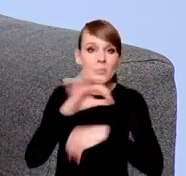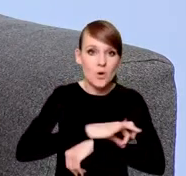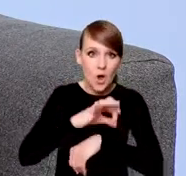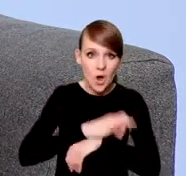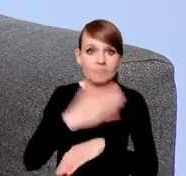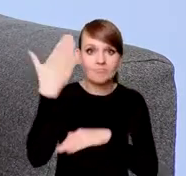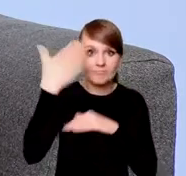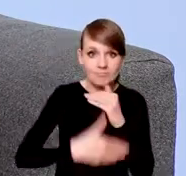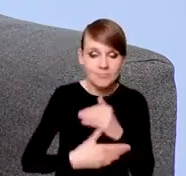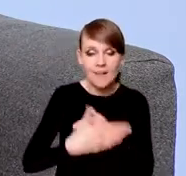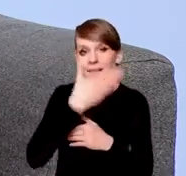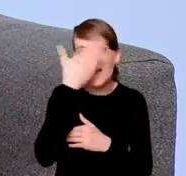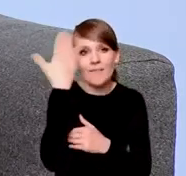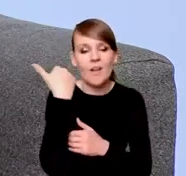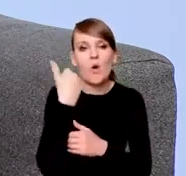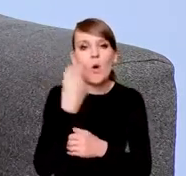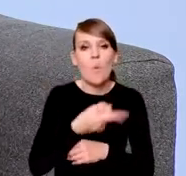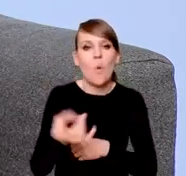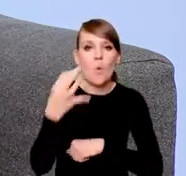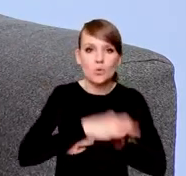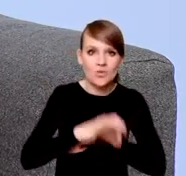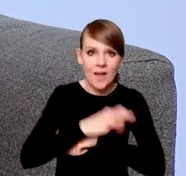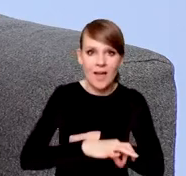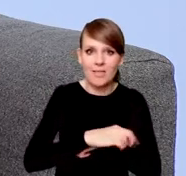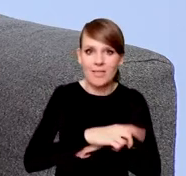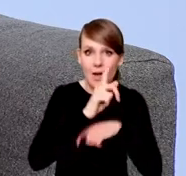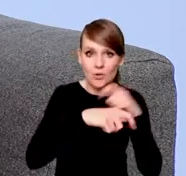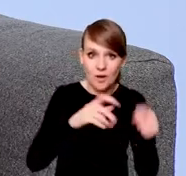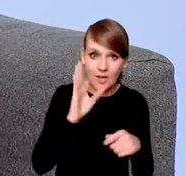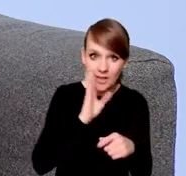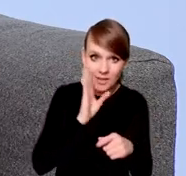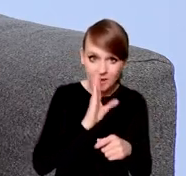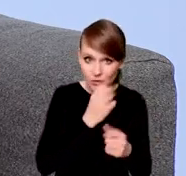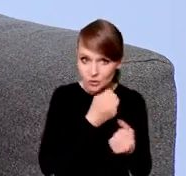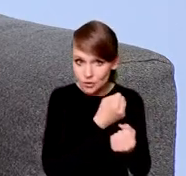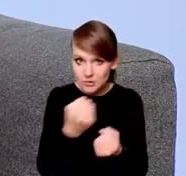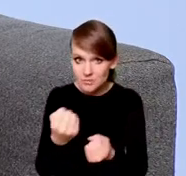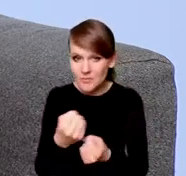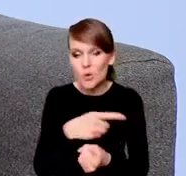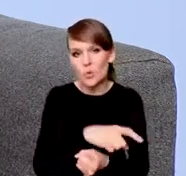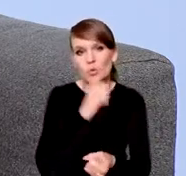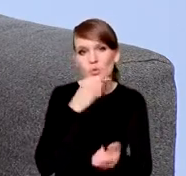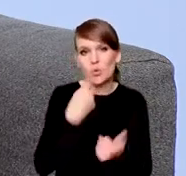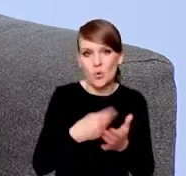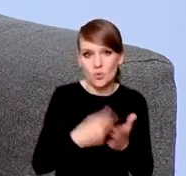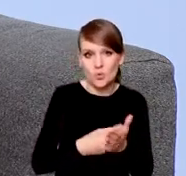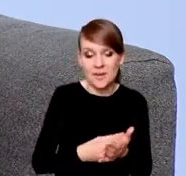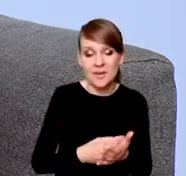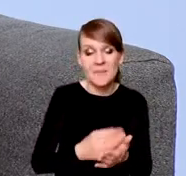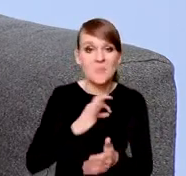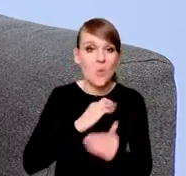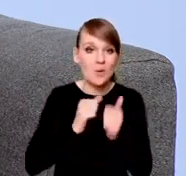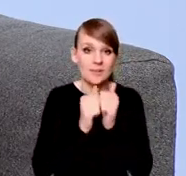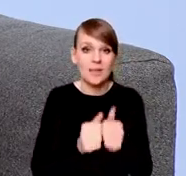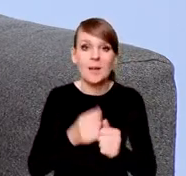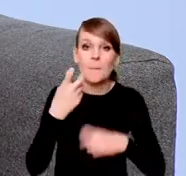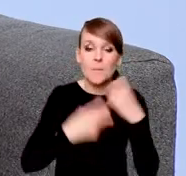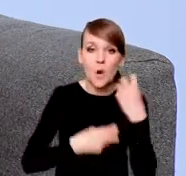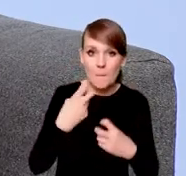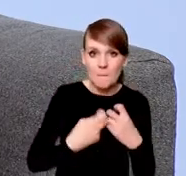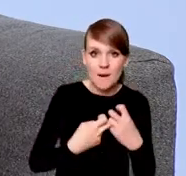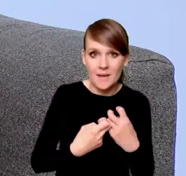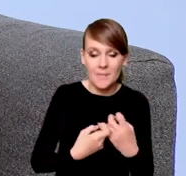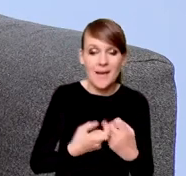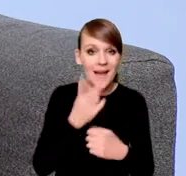uczelnie utrzymają te rozwiązania. To są kosztowne rozwiązania. I problem moim zdaniem jest w tym, żeby każda uczelnia